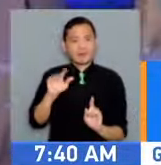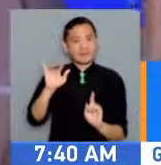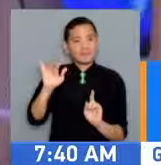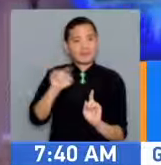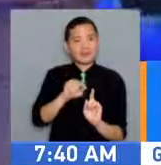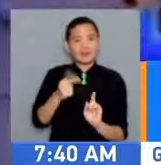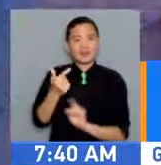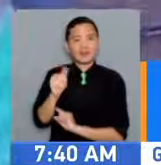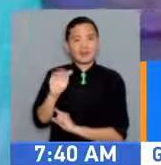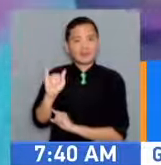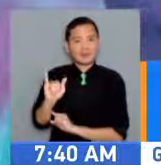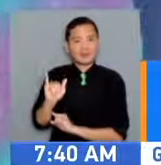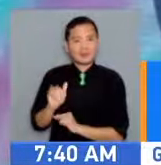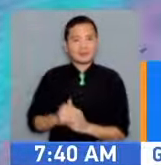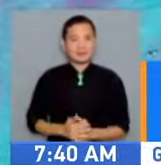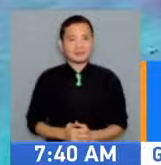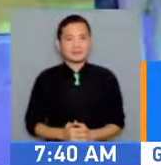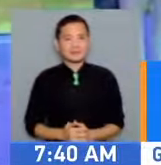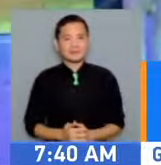Corpus.